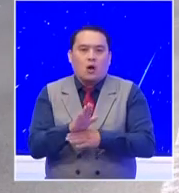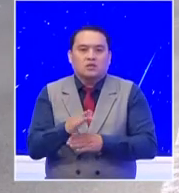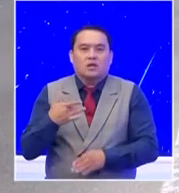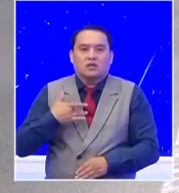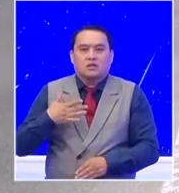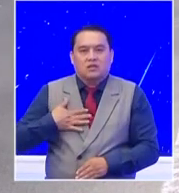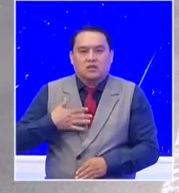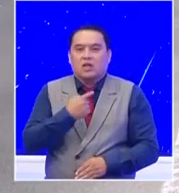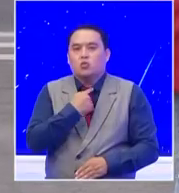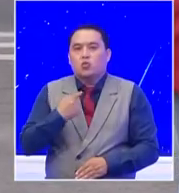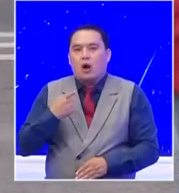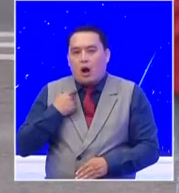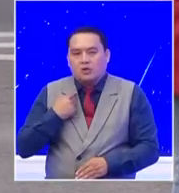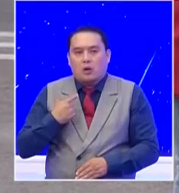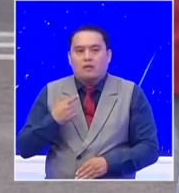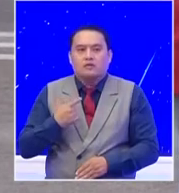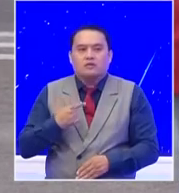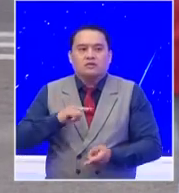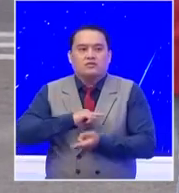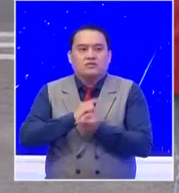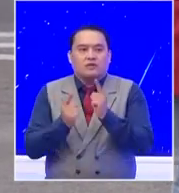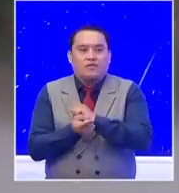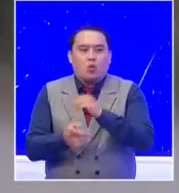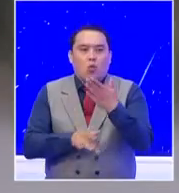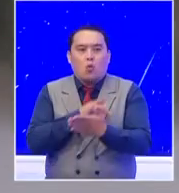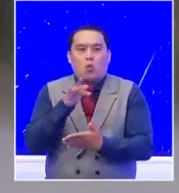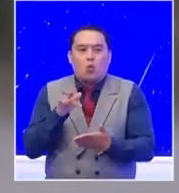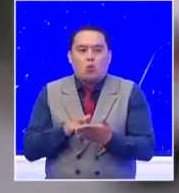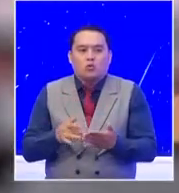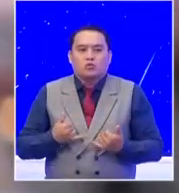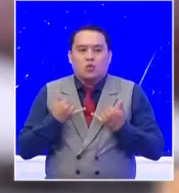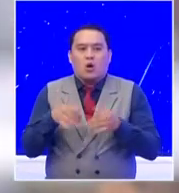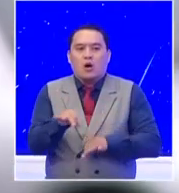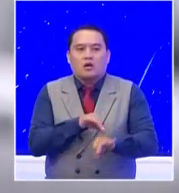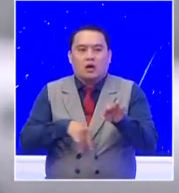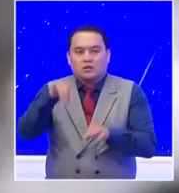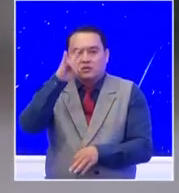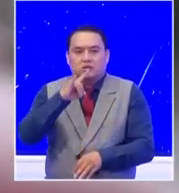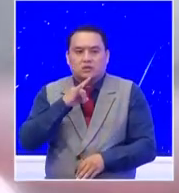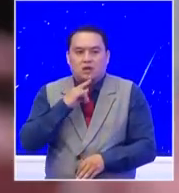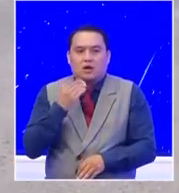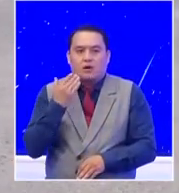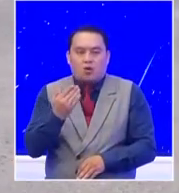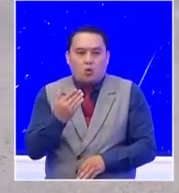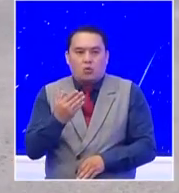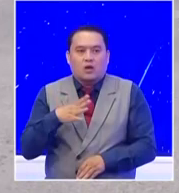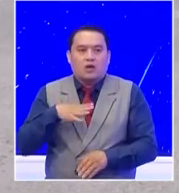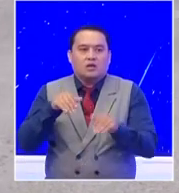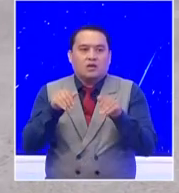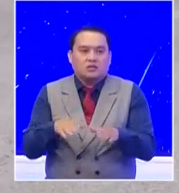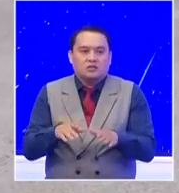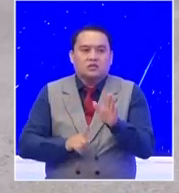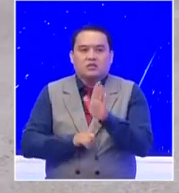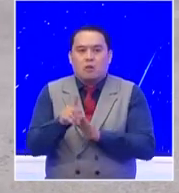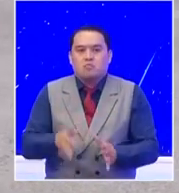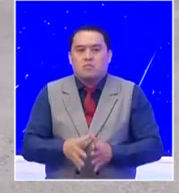Талдыкургану статуса областного центра стал переломным событием для города, вспоминает почетный архитектор Казахстана Каби Баулыков. Это решение стало стартом